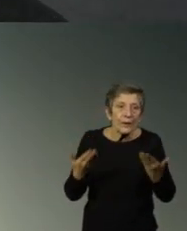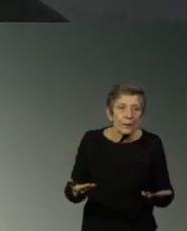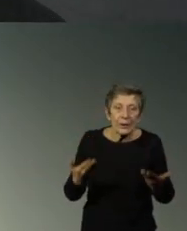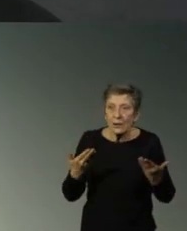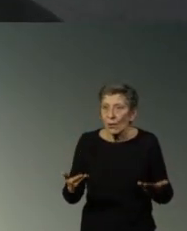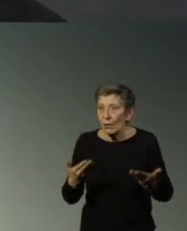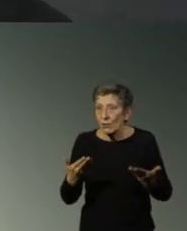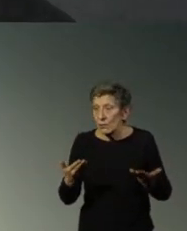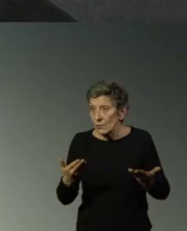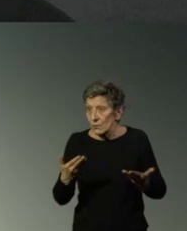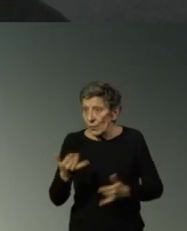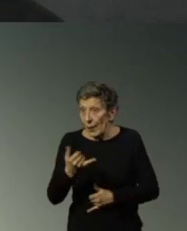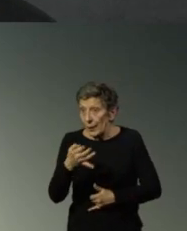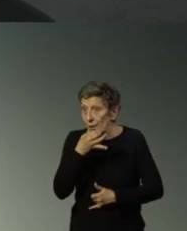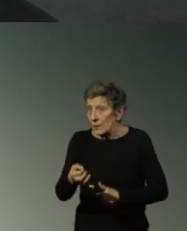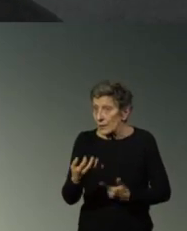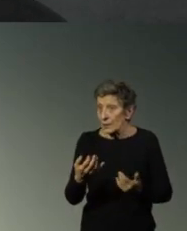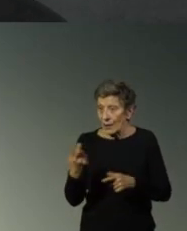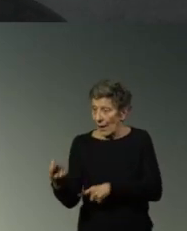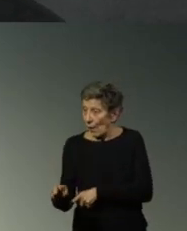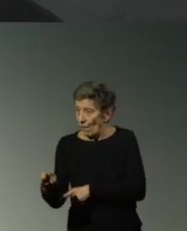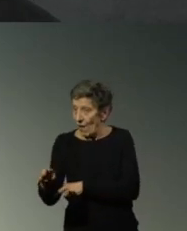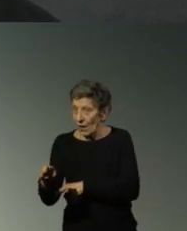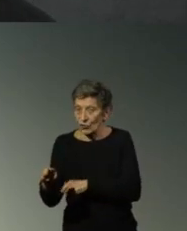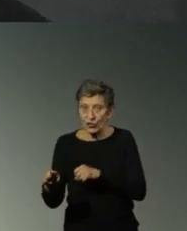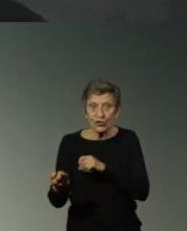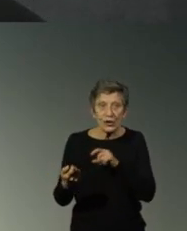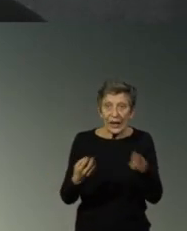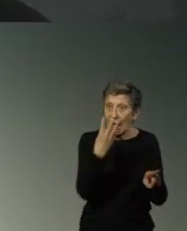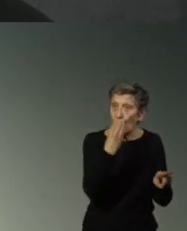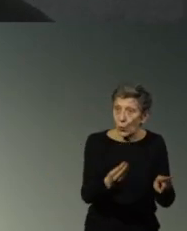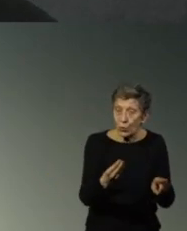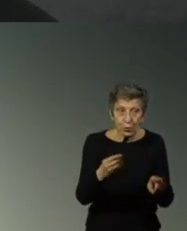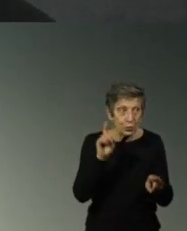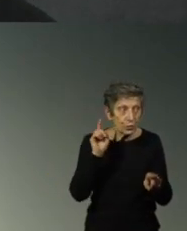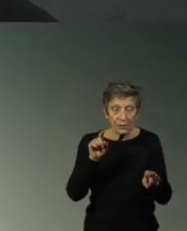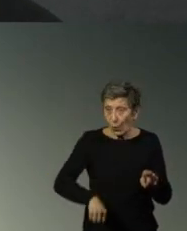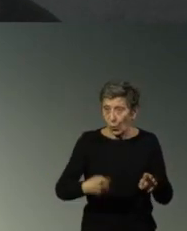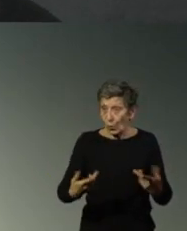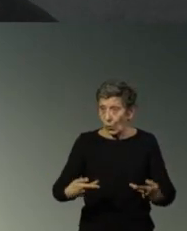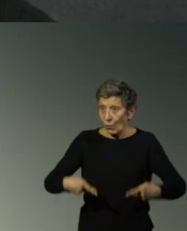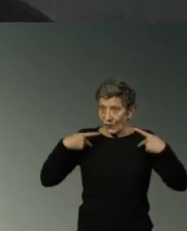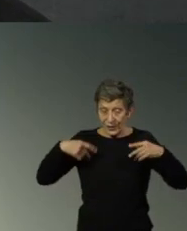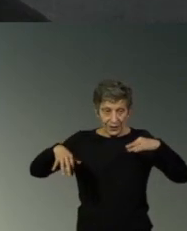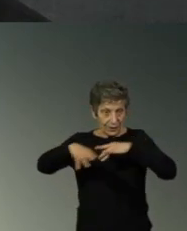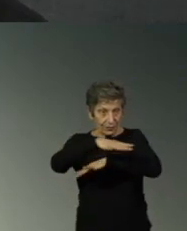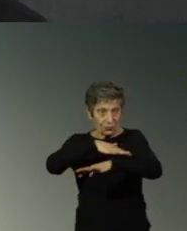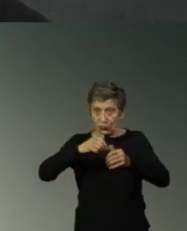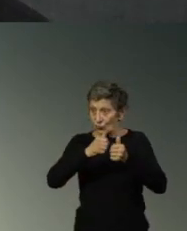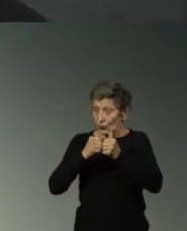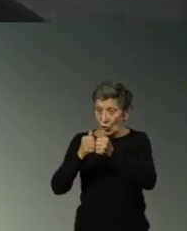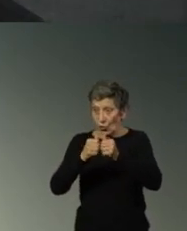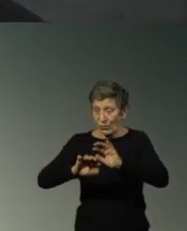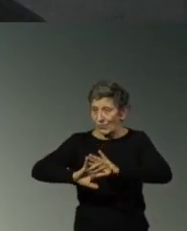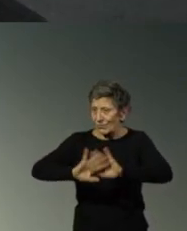puisse cohabiter vraiment entre l'élevage et les loups. Je pense qu'il faut